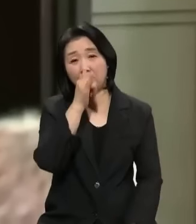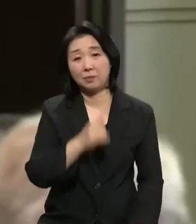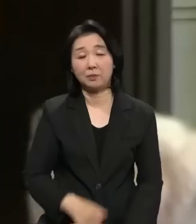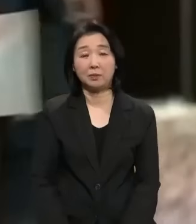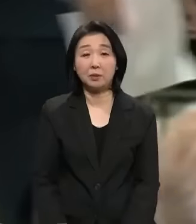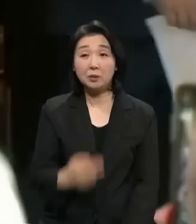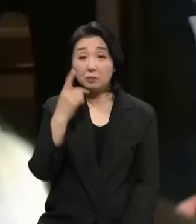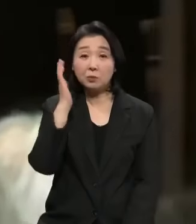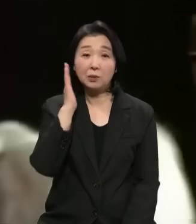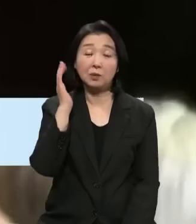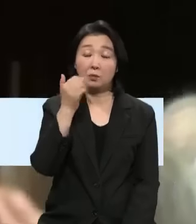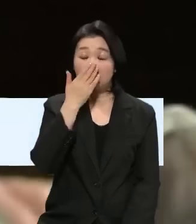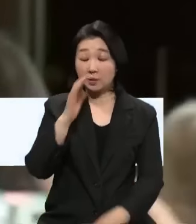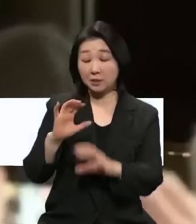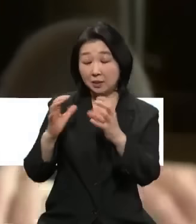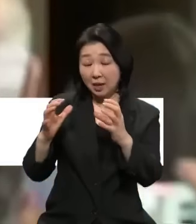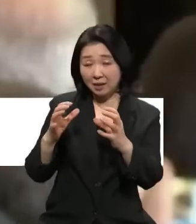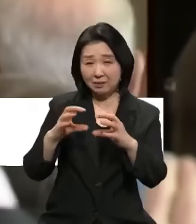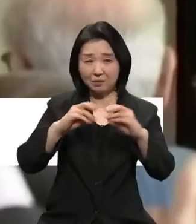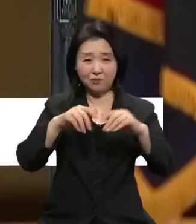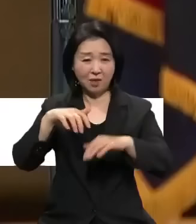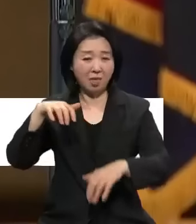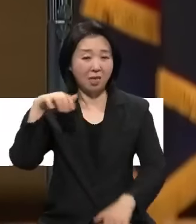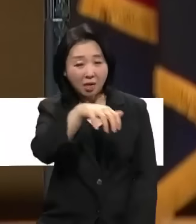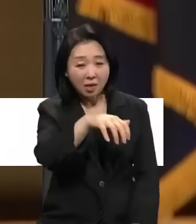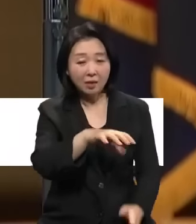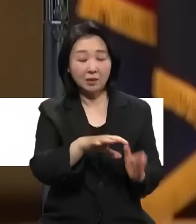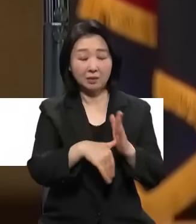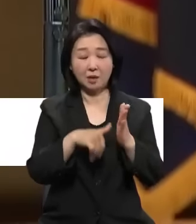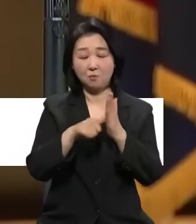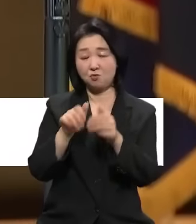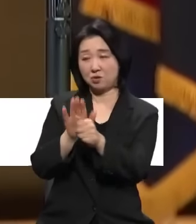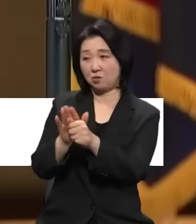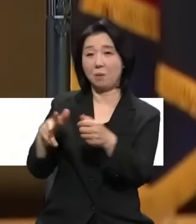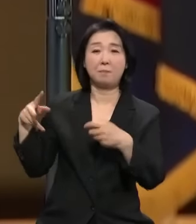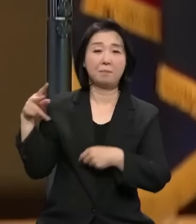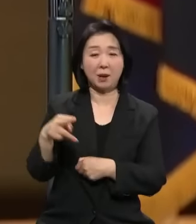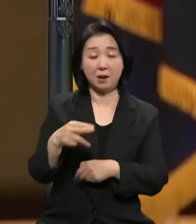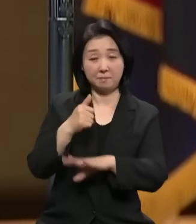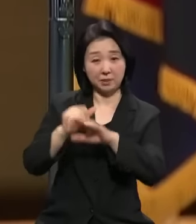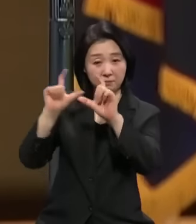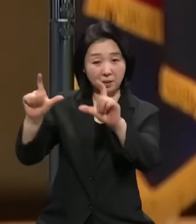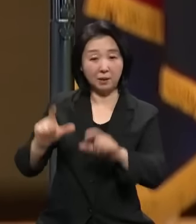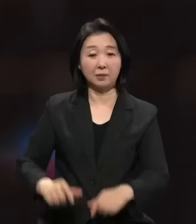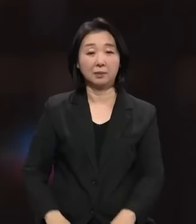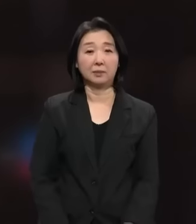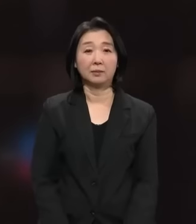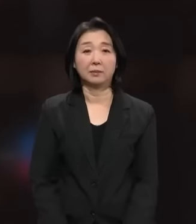바이든 대통령은 이스라엘이 지상전을 하면 무기 지원을 끊겠다고 최후통첩을